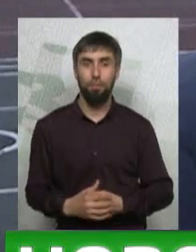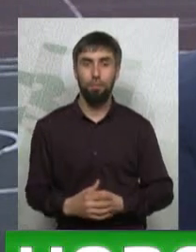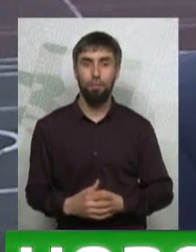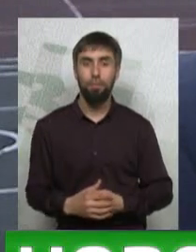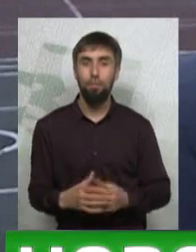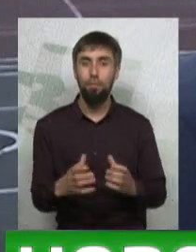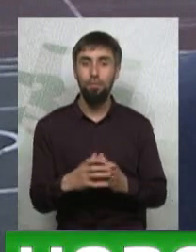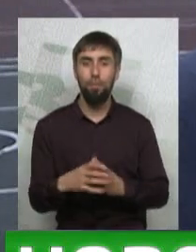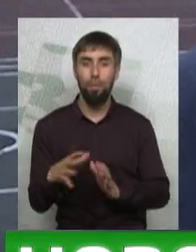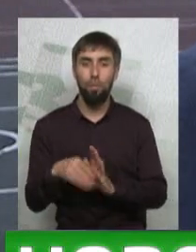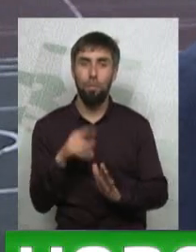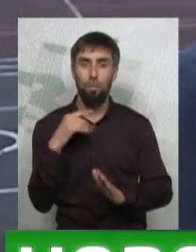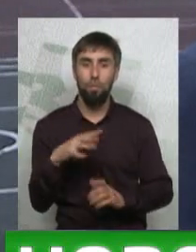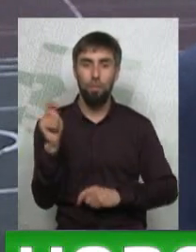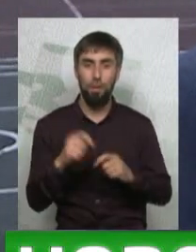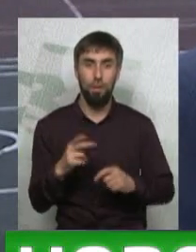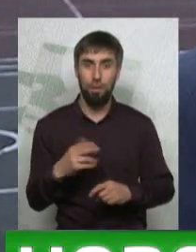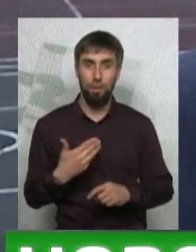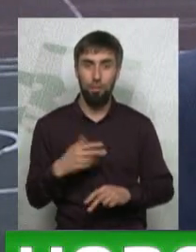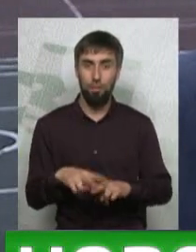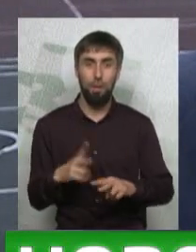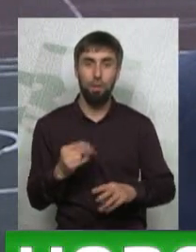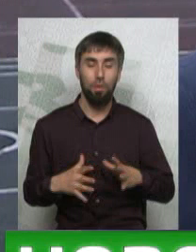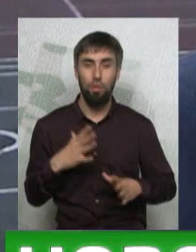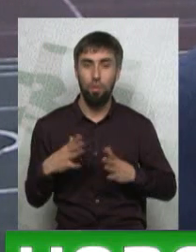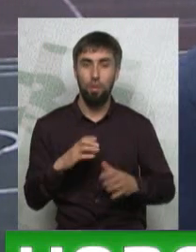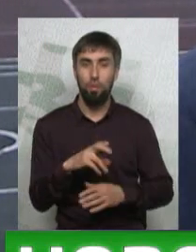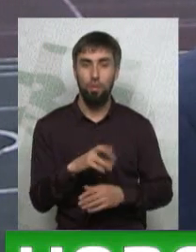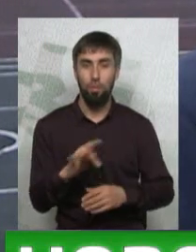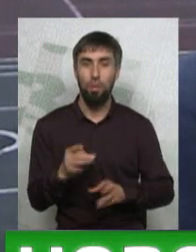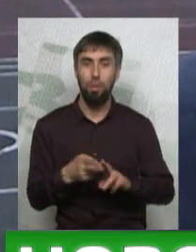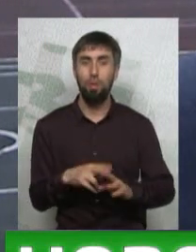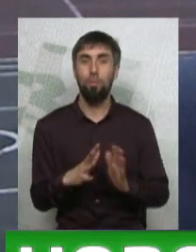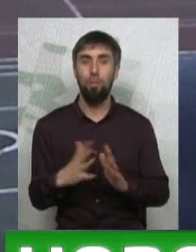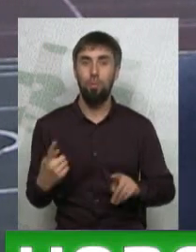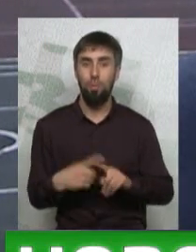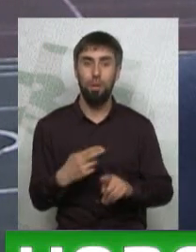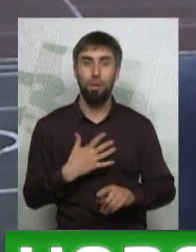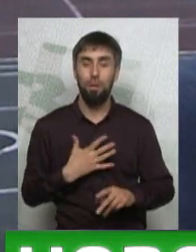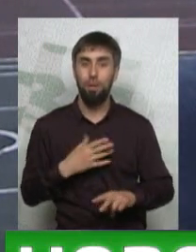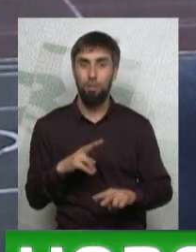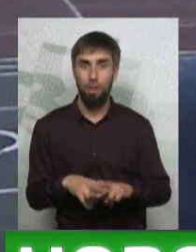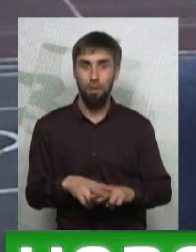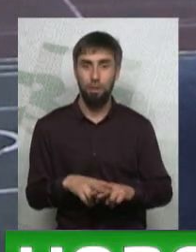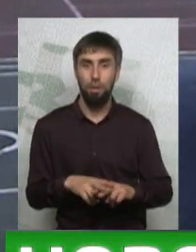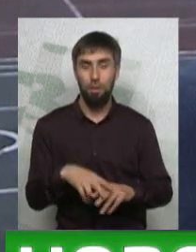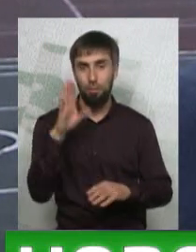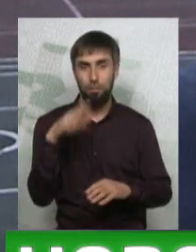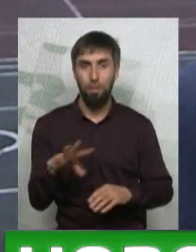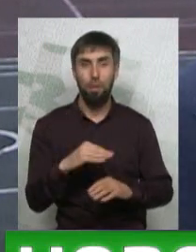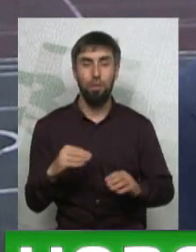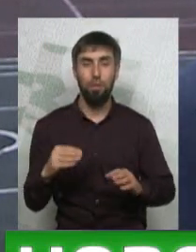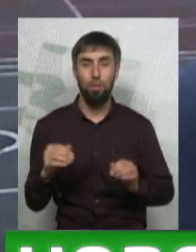с командой сборной России приезжать к нам на тренировочные сборы. Это большой плюс для наших местных ребят,